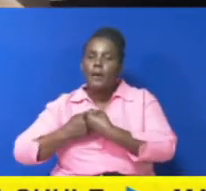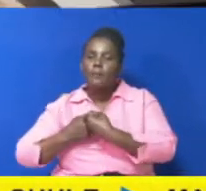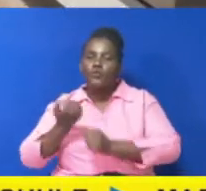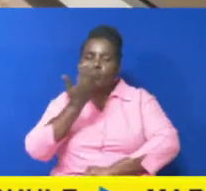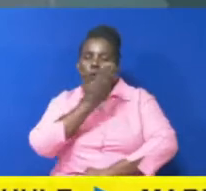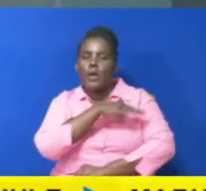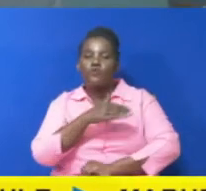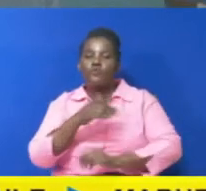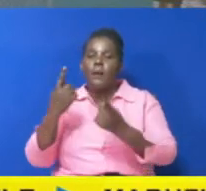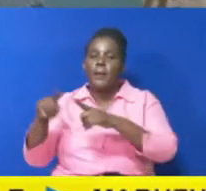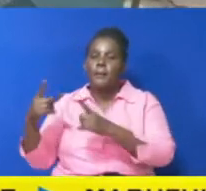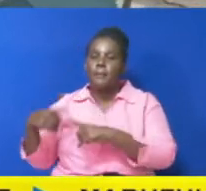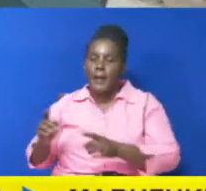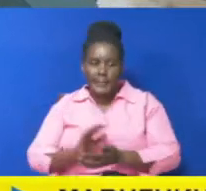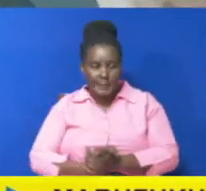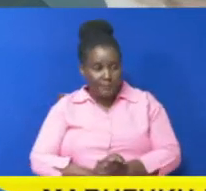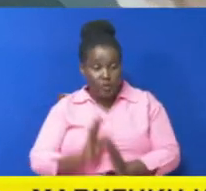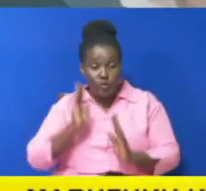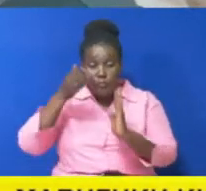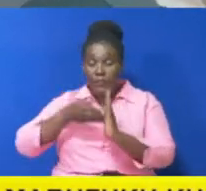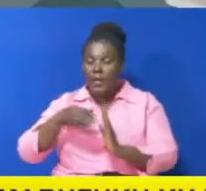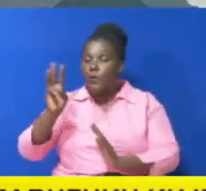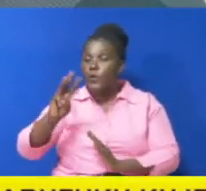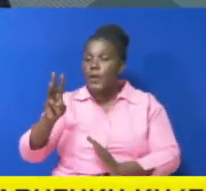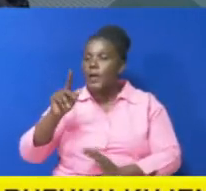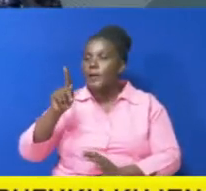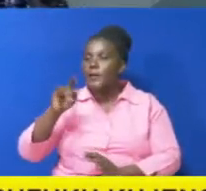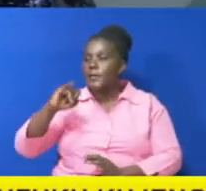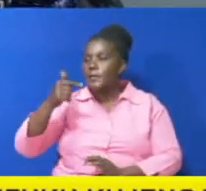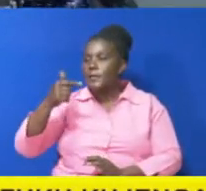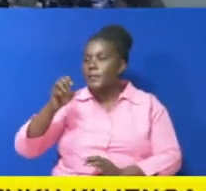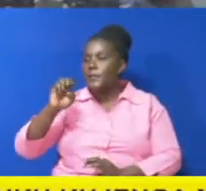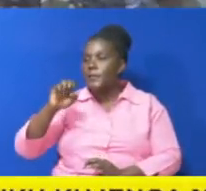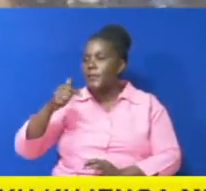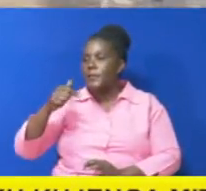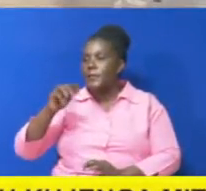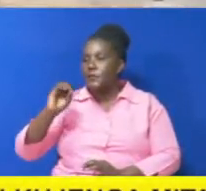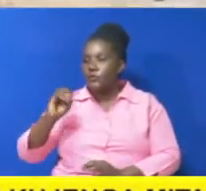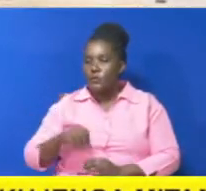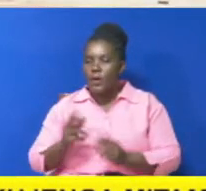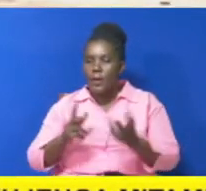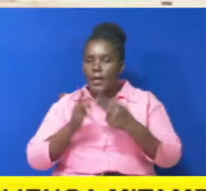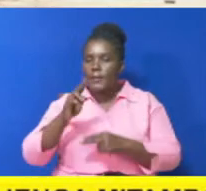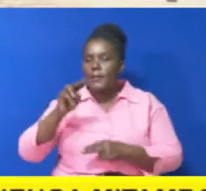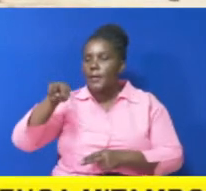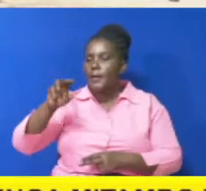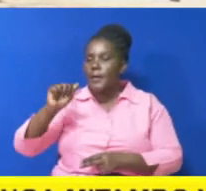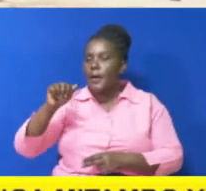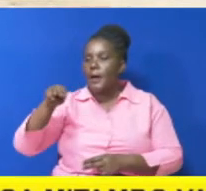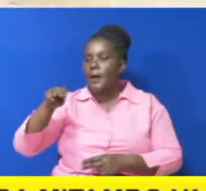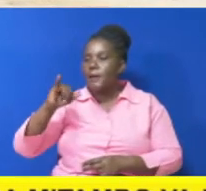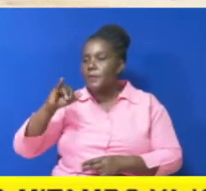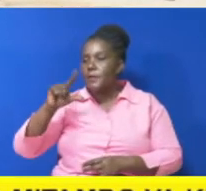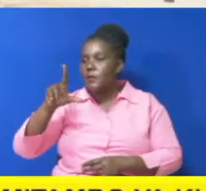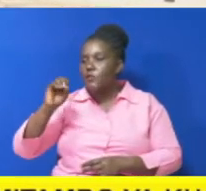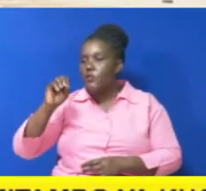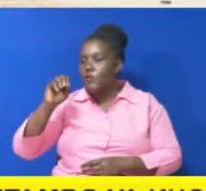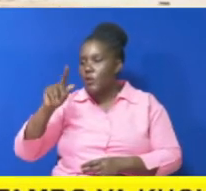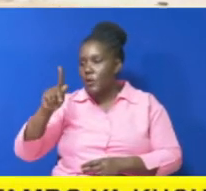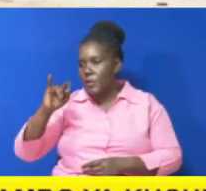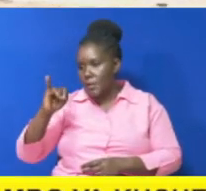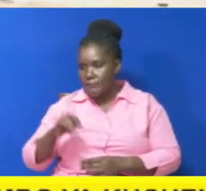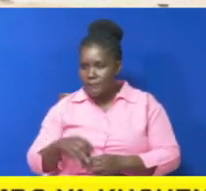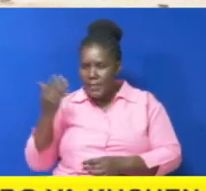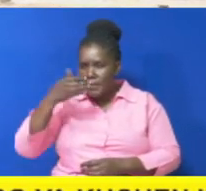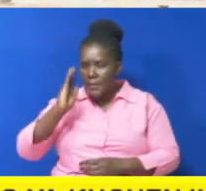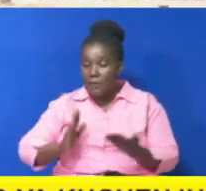mbalimbali. Hapa ni wilayani Kiteto katika kata ya Nameloke na Matui. Serikali kupitia mpango wa kuboresha